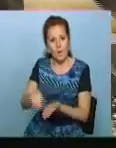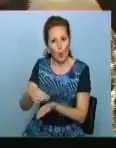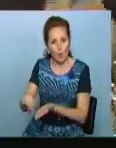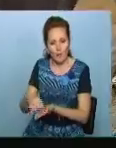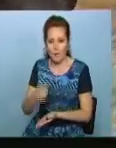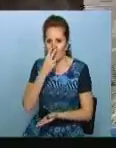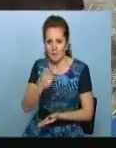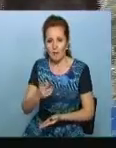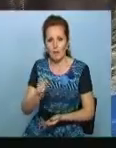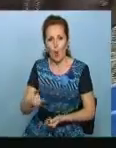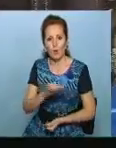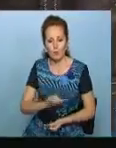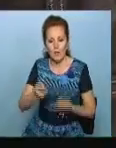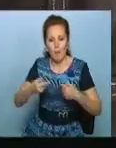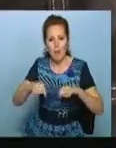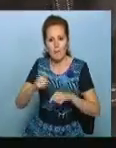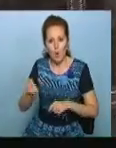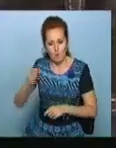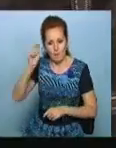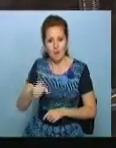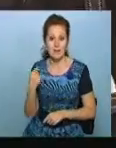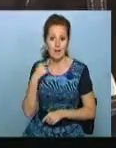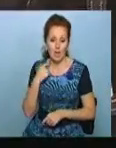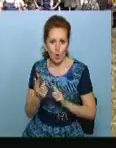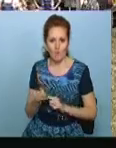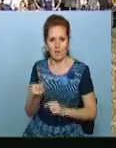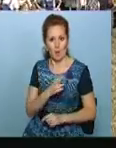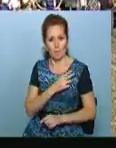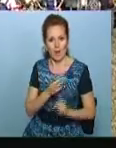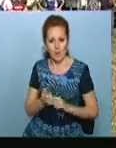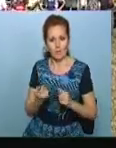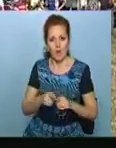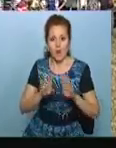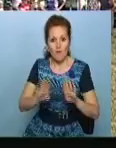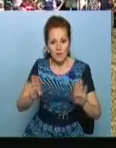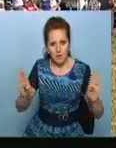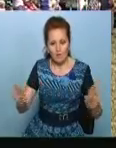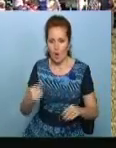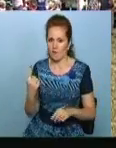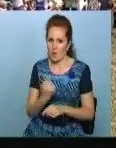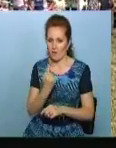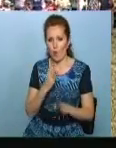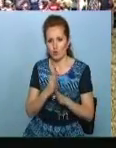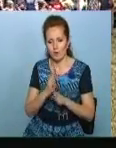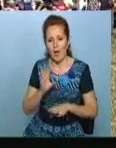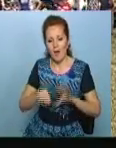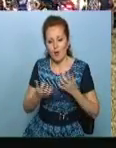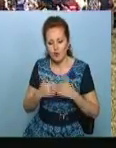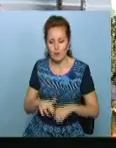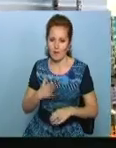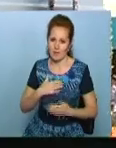удмуртские племхозяйства приехали и пермяки, и кировчане. Но эта выставка, объясняет вице-премьер правительства, в первую очередь все-таки рассчитана на